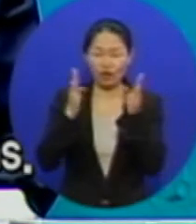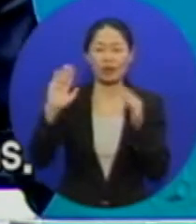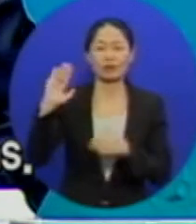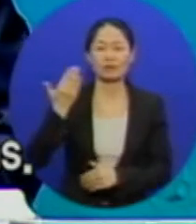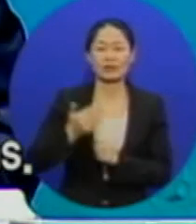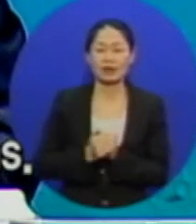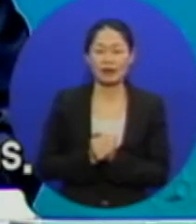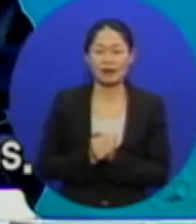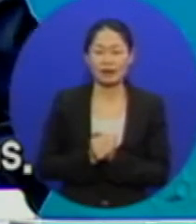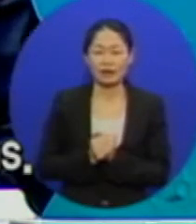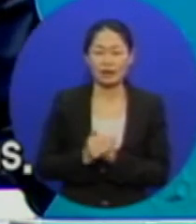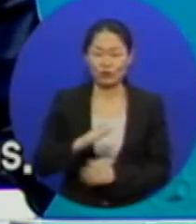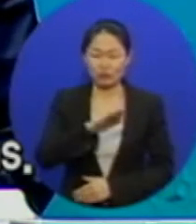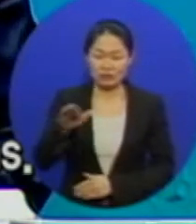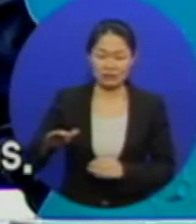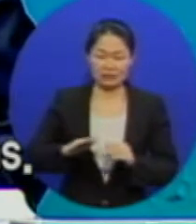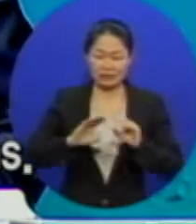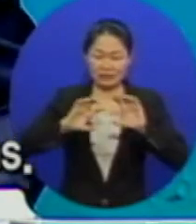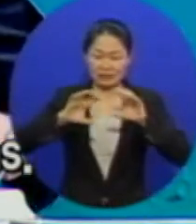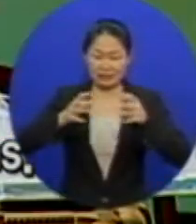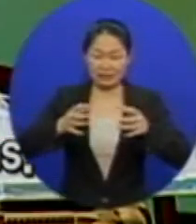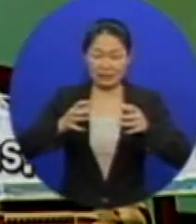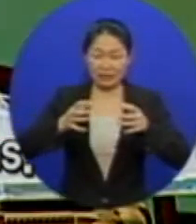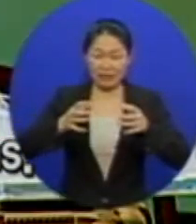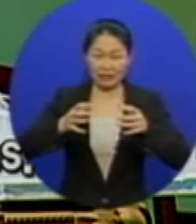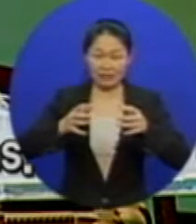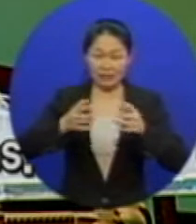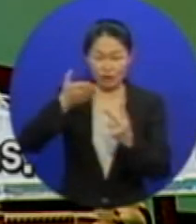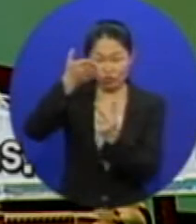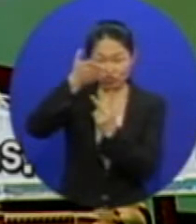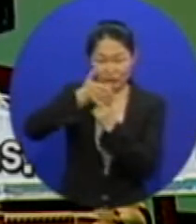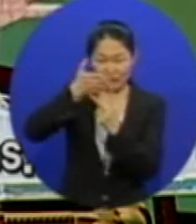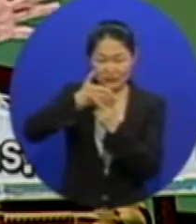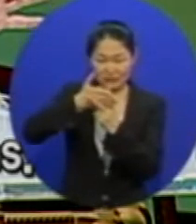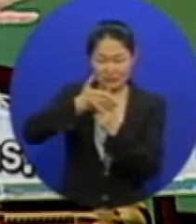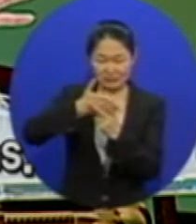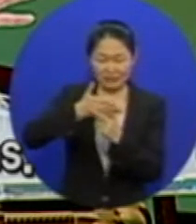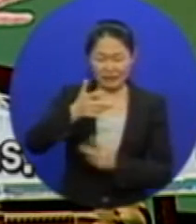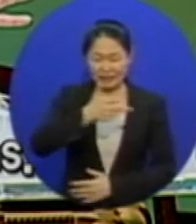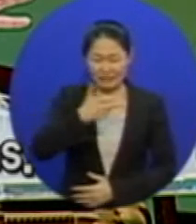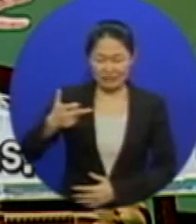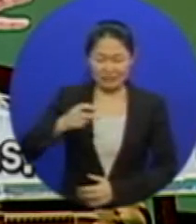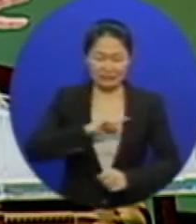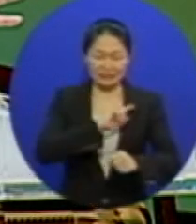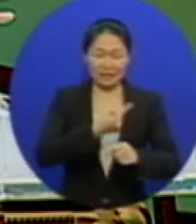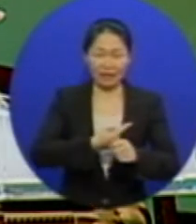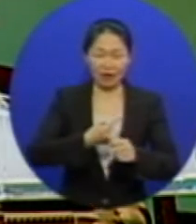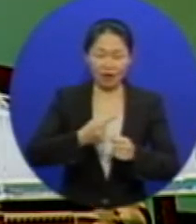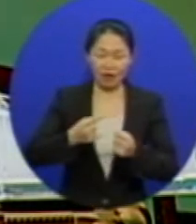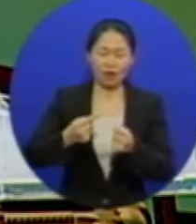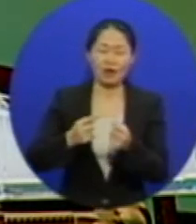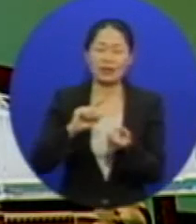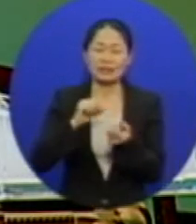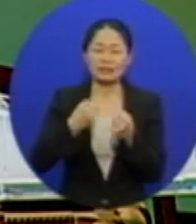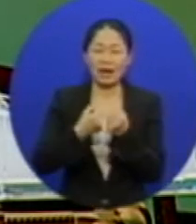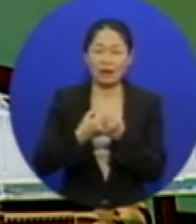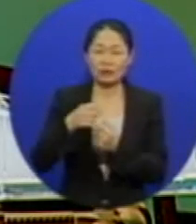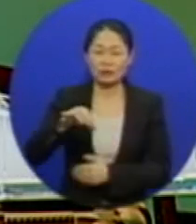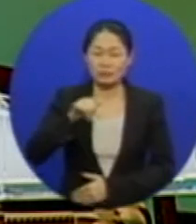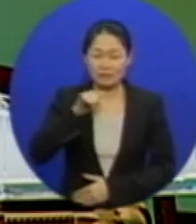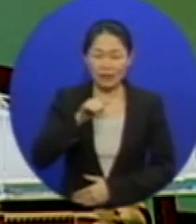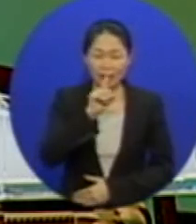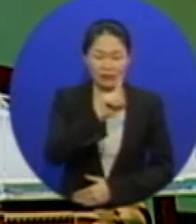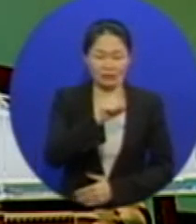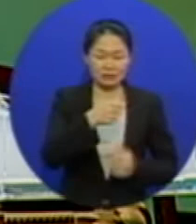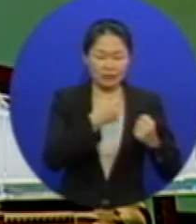우리가 사는 세상이 두 가지 큰 세력에 소용돌이 속에 있습니다 하나는 서로 싸우고